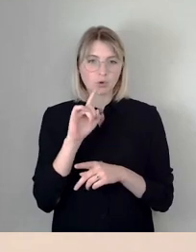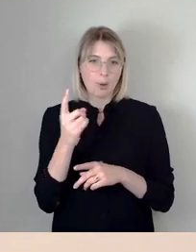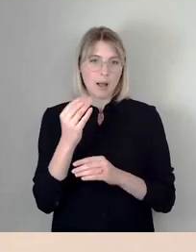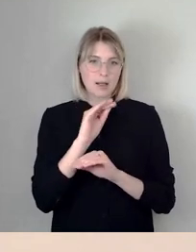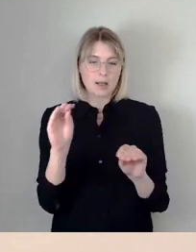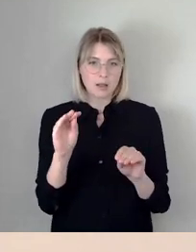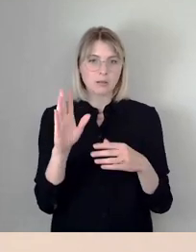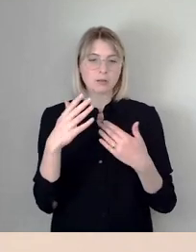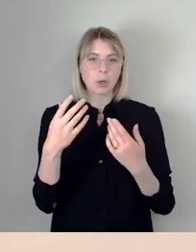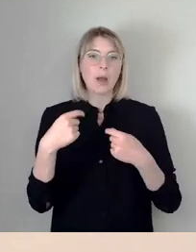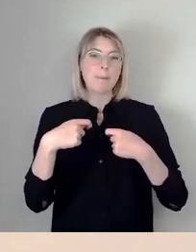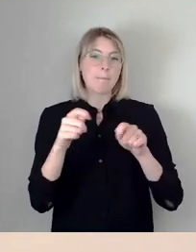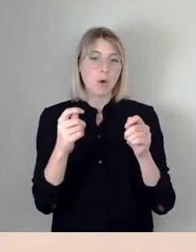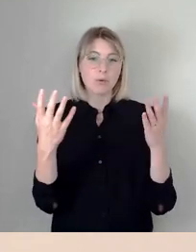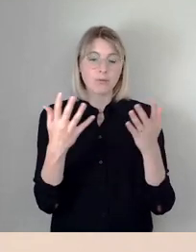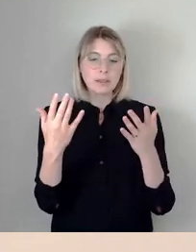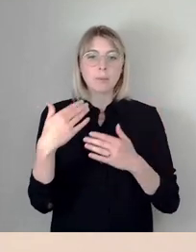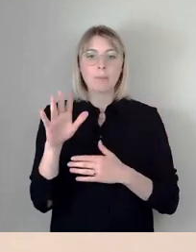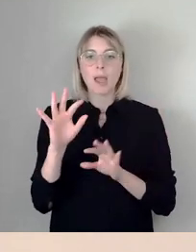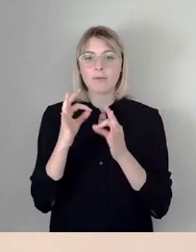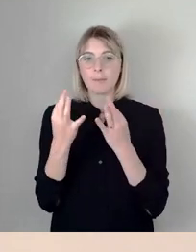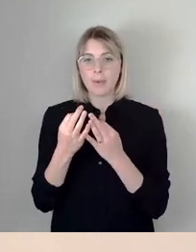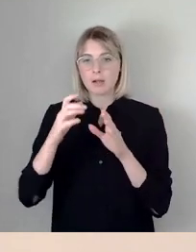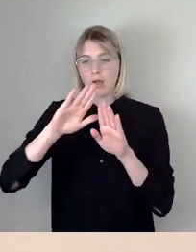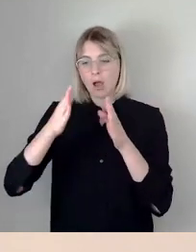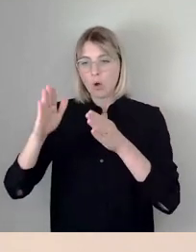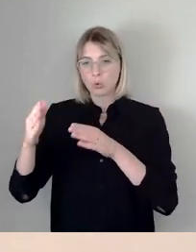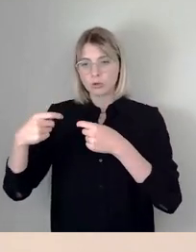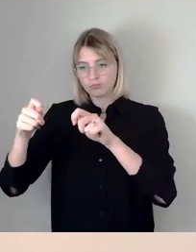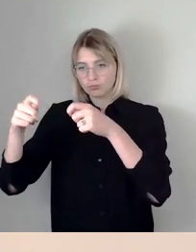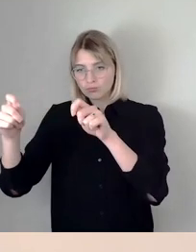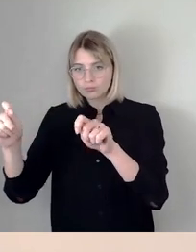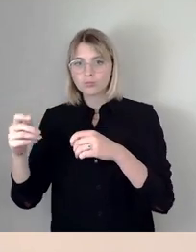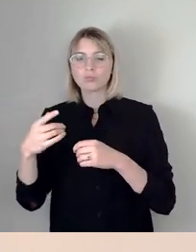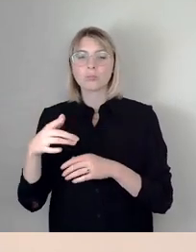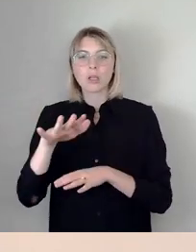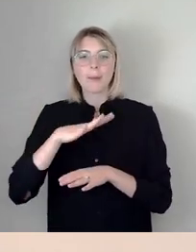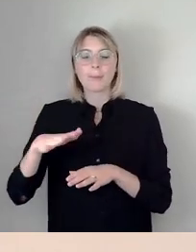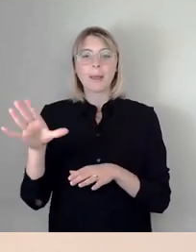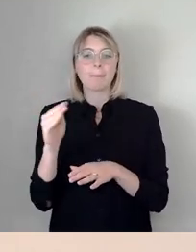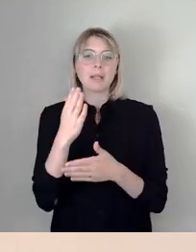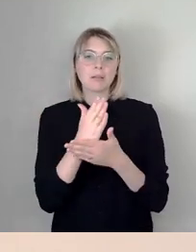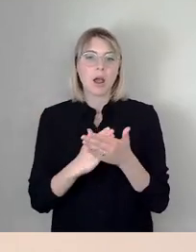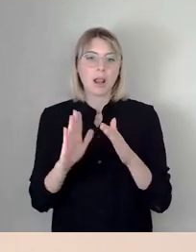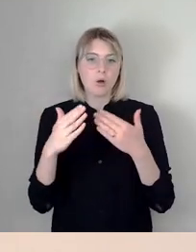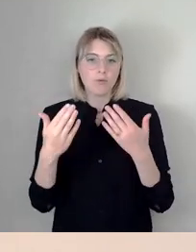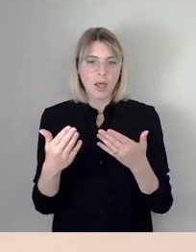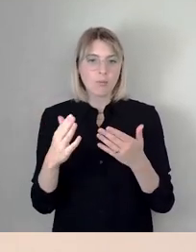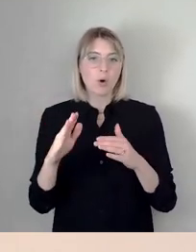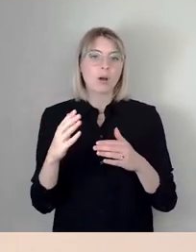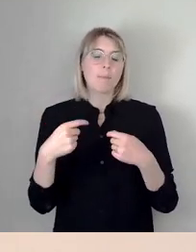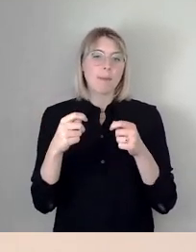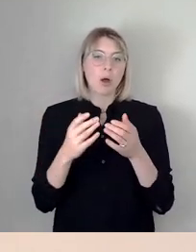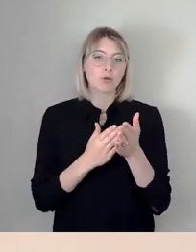Gebaut wurden Mehrfamilienhäuser in dem Gebiet. Es geht ja um eine Teilaufhebung. Der Bebauungsplan ist ja insgesamt wesentlich